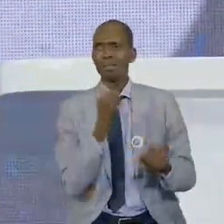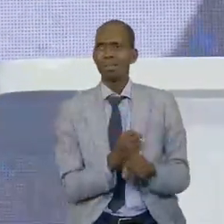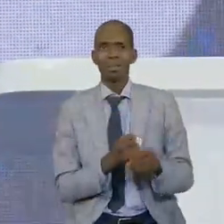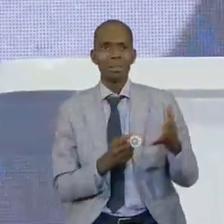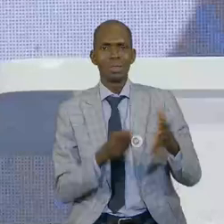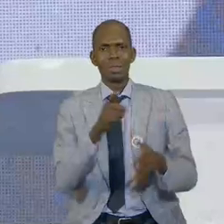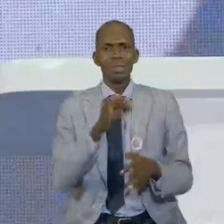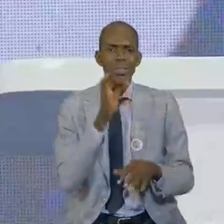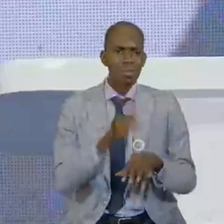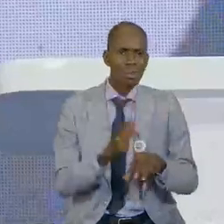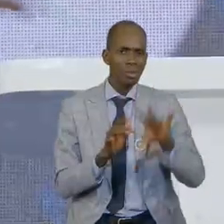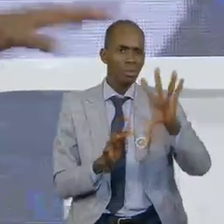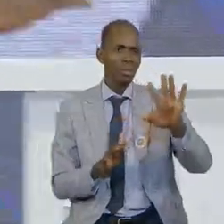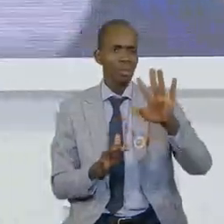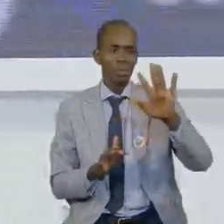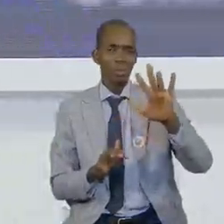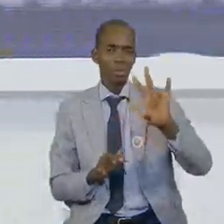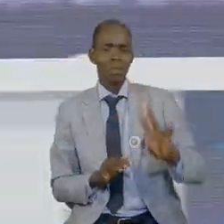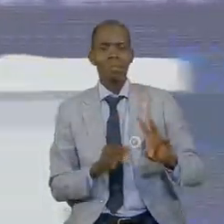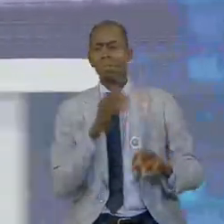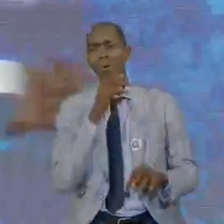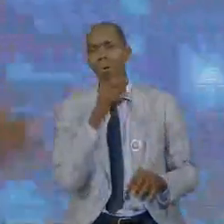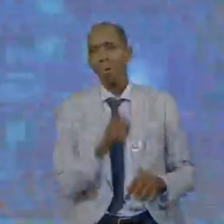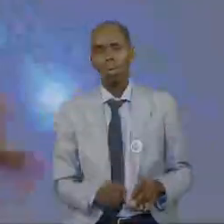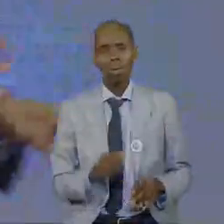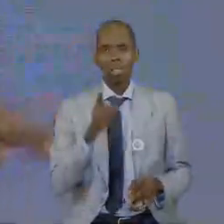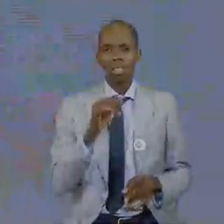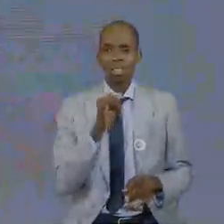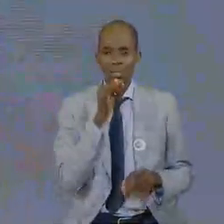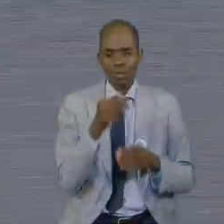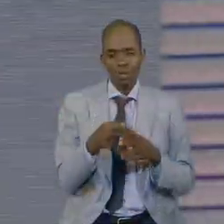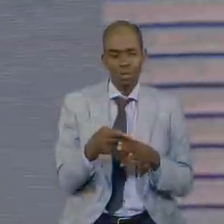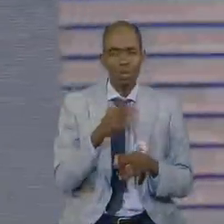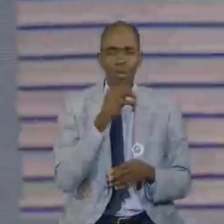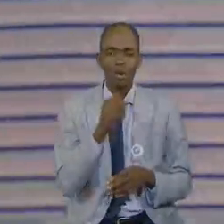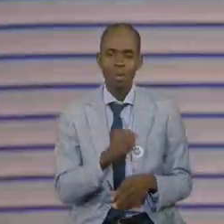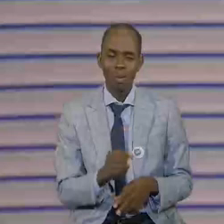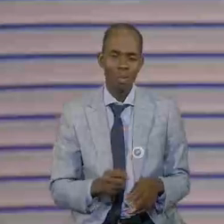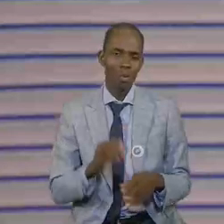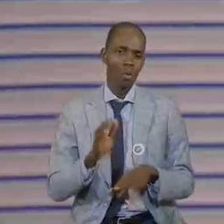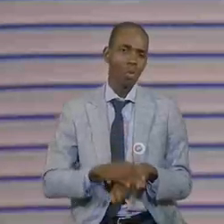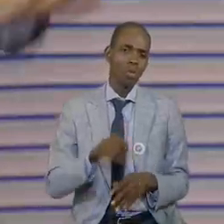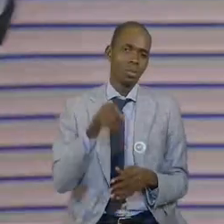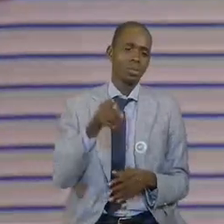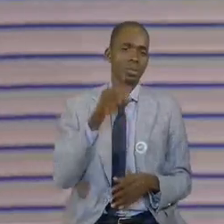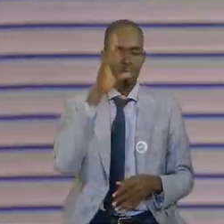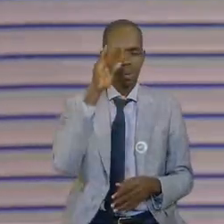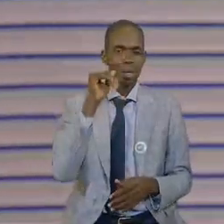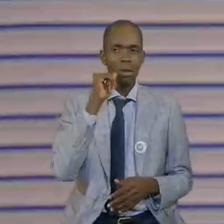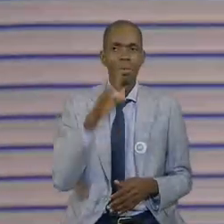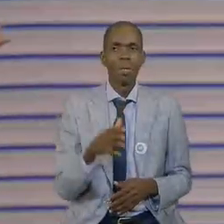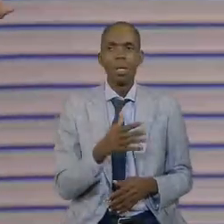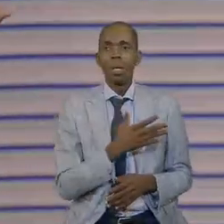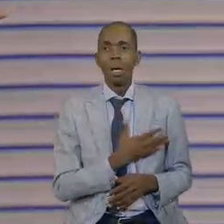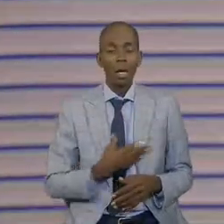57. Il a déjà 57 ans. And already old age is coming upon him, upon her. Et déjà même la vieillesse s'empare de lui, s'empare d'elle.